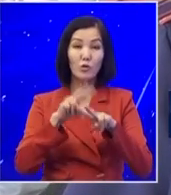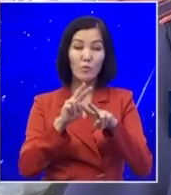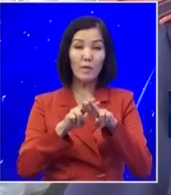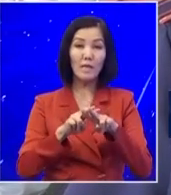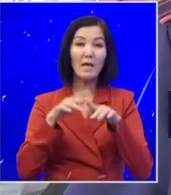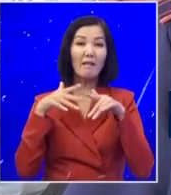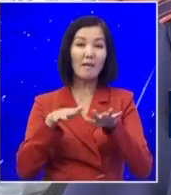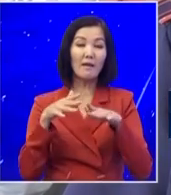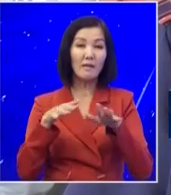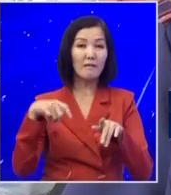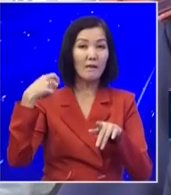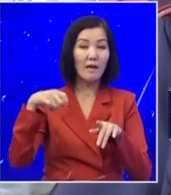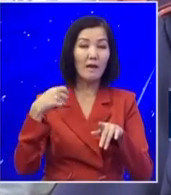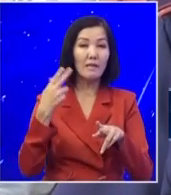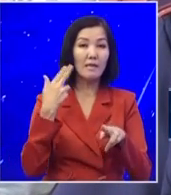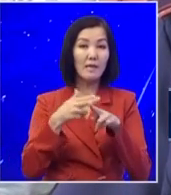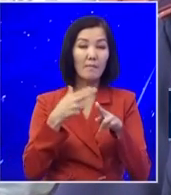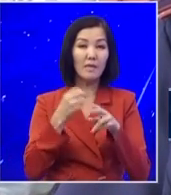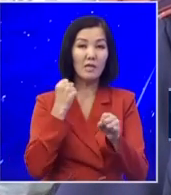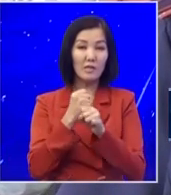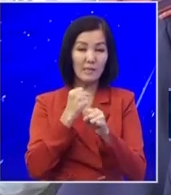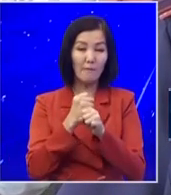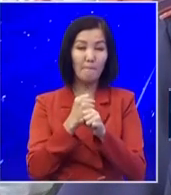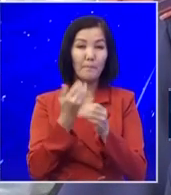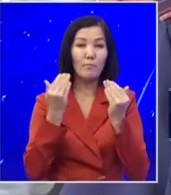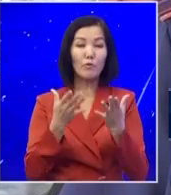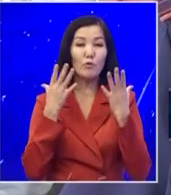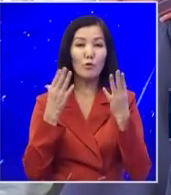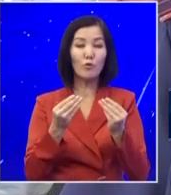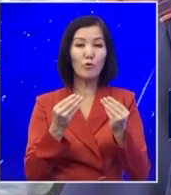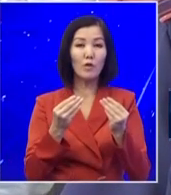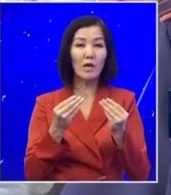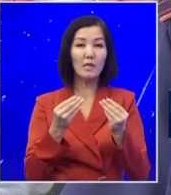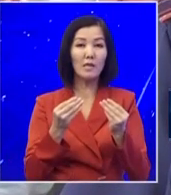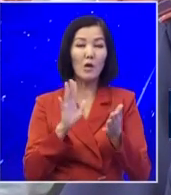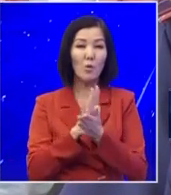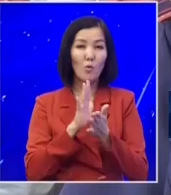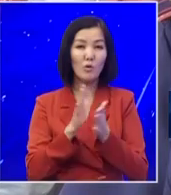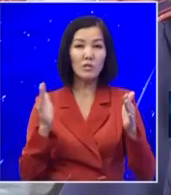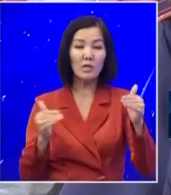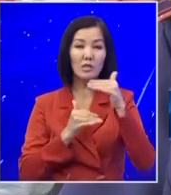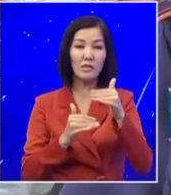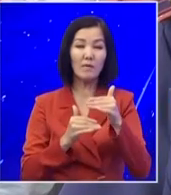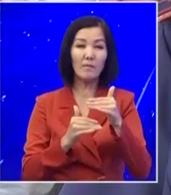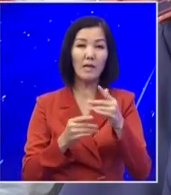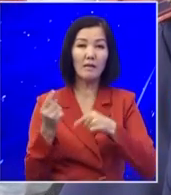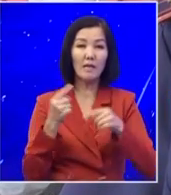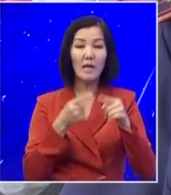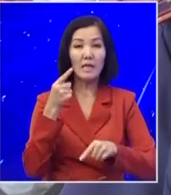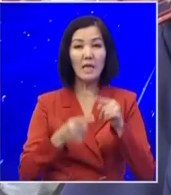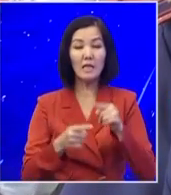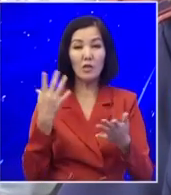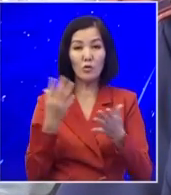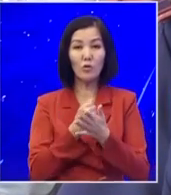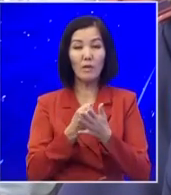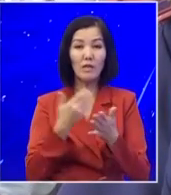тігін, метал өңдеу және бетоннан бұйым жасау сындылар. Бүгінде бізге қоқыс жәшіктерімен айналысатын кәсіпкер келді. Олар тендерді ұтып алды. Енді